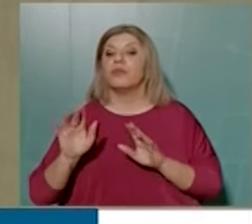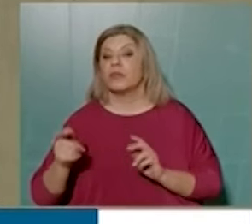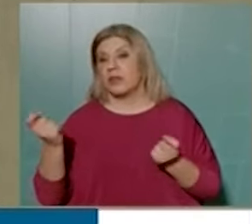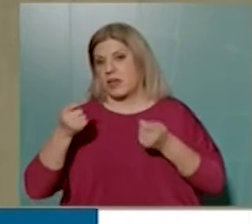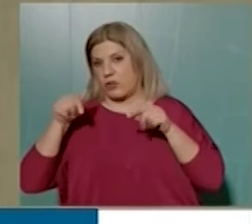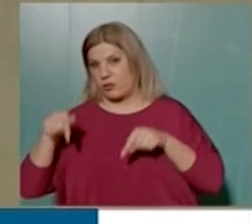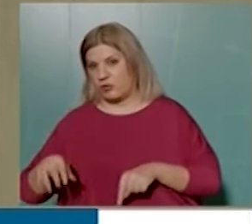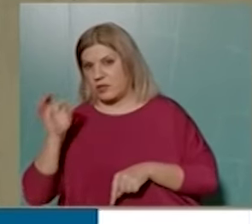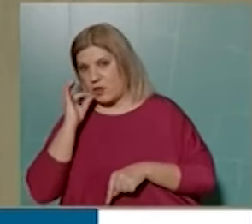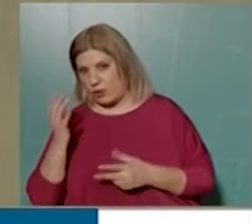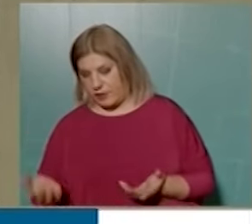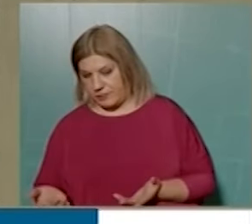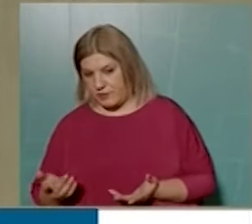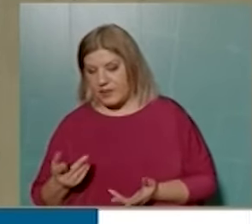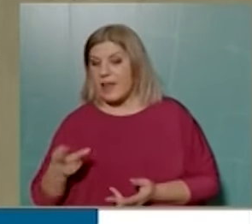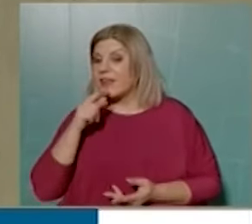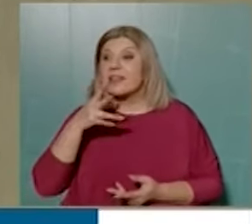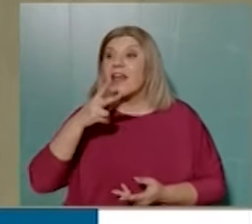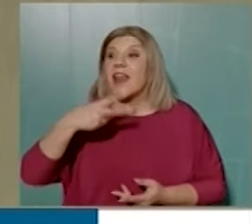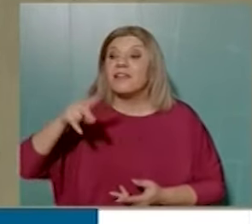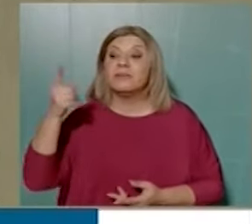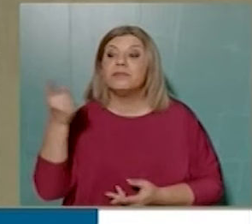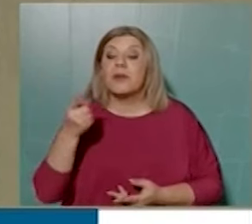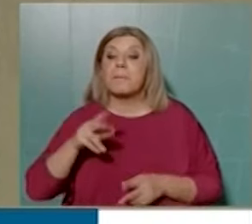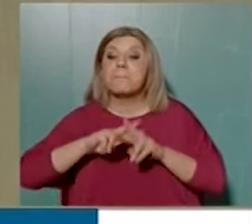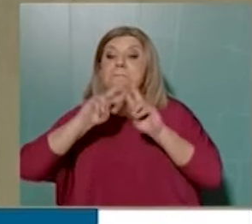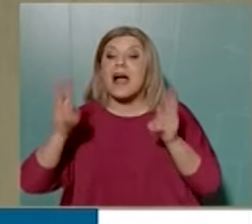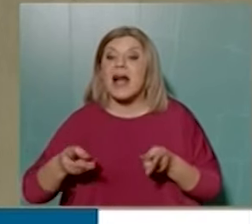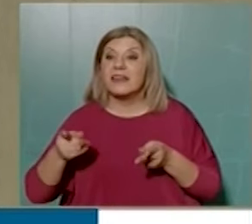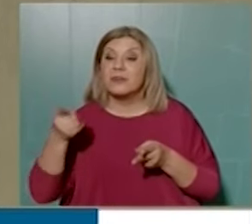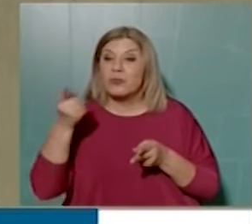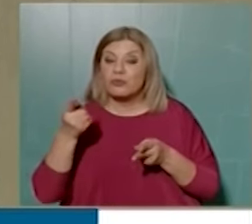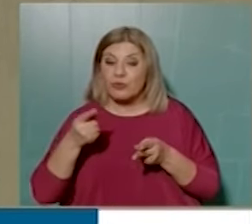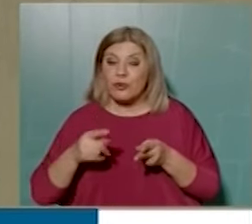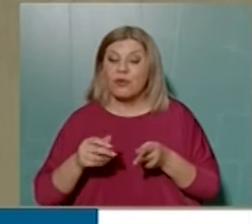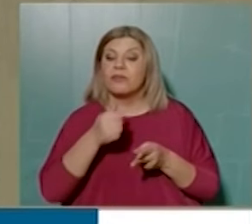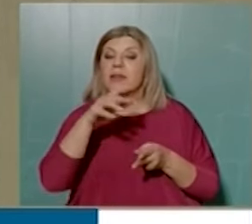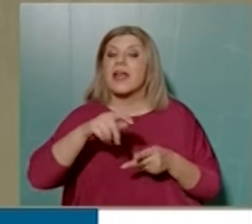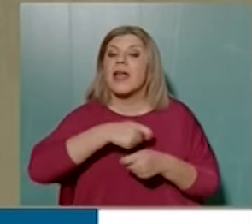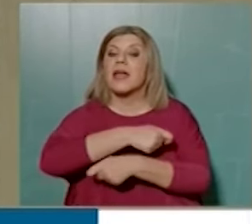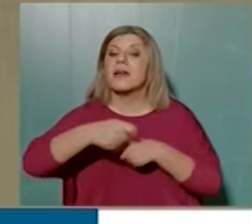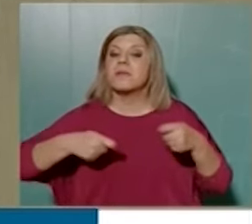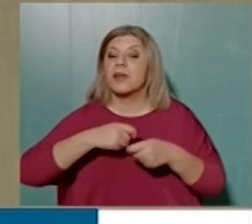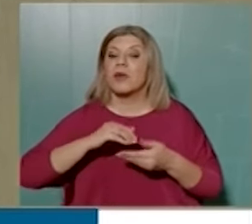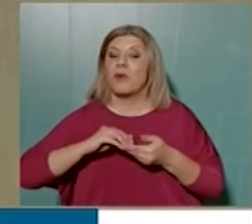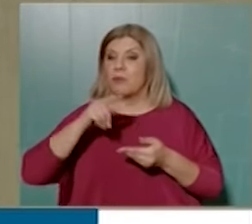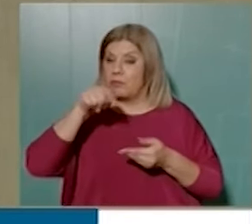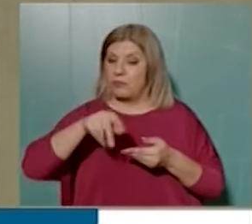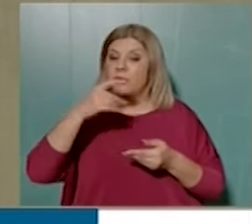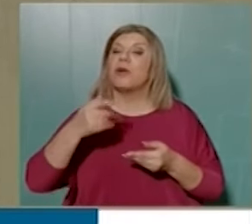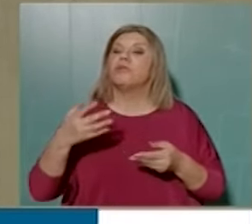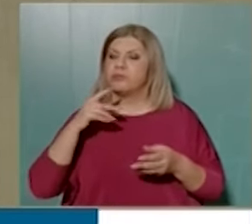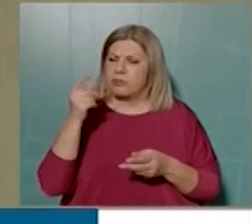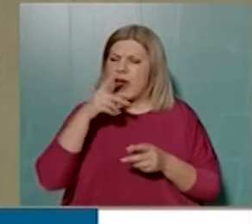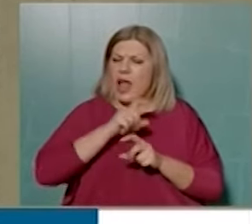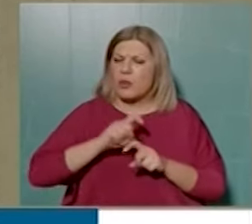θεσσαλονίκης γιατί δεν ανεβάζετε λοιπόν το συντελεστή των καταστημάτων των μεγάλων μονοπωλιακών επιχειρηματικών ομίλων που έχουν μπουκώσει τα